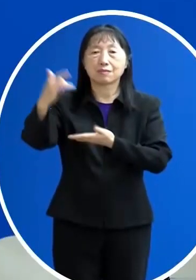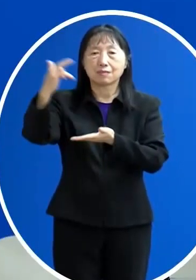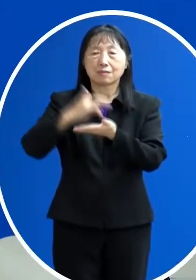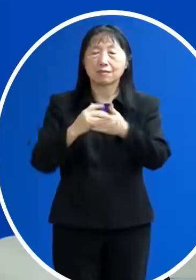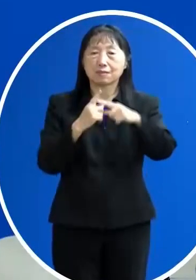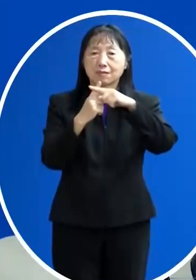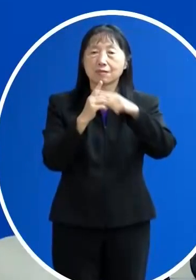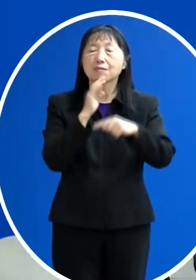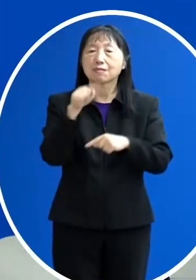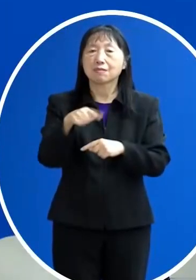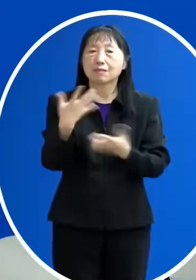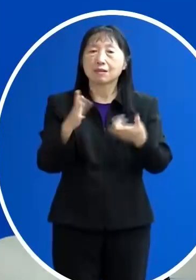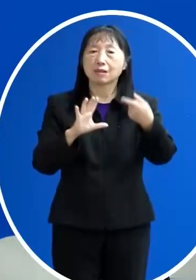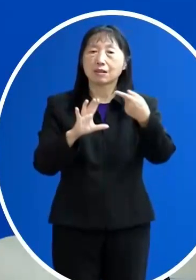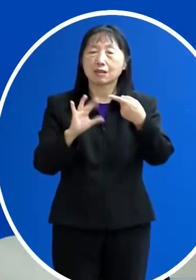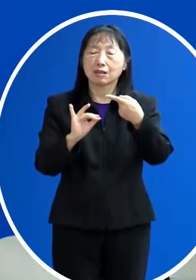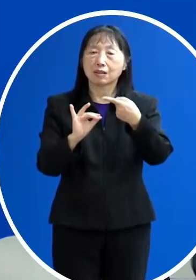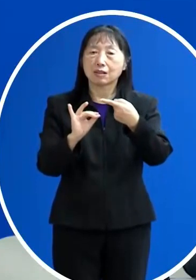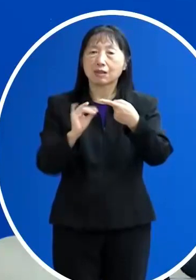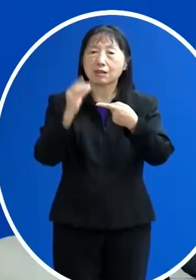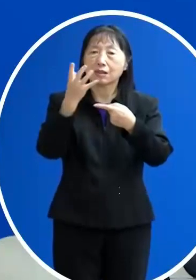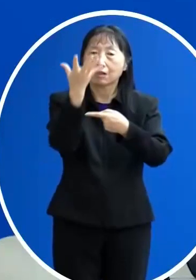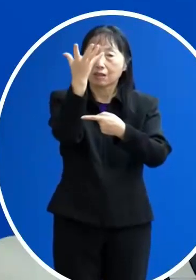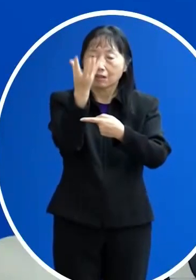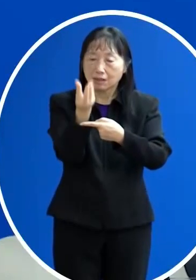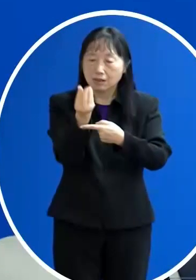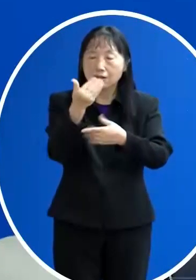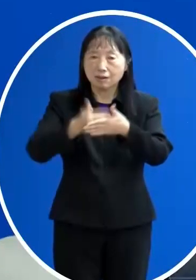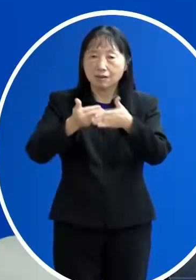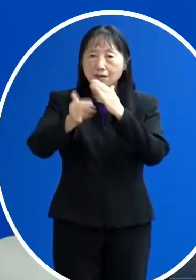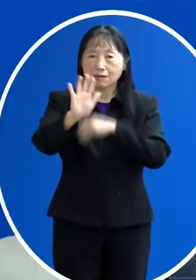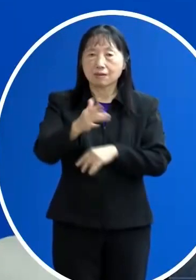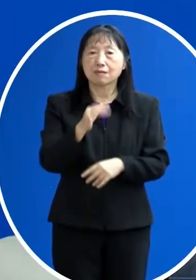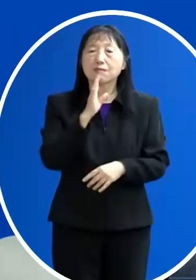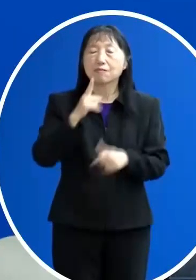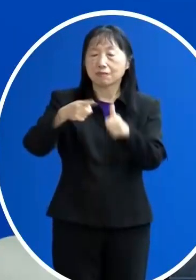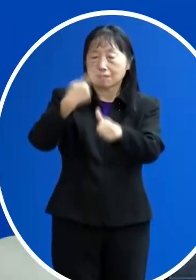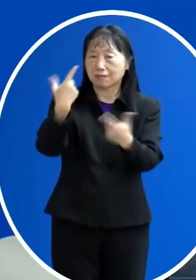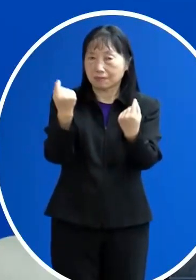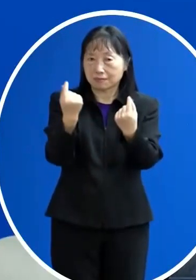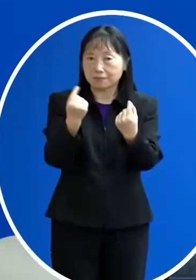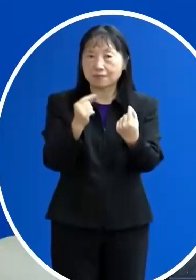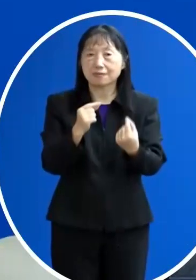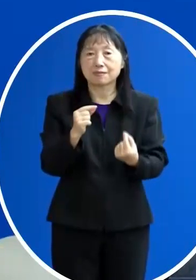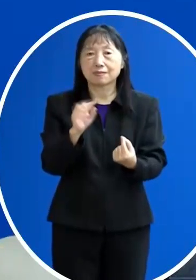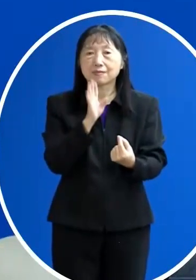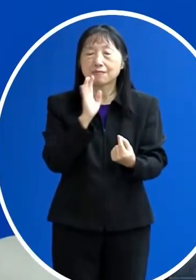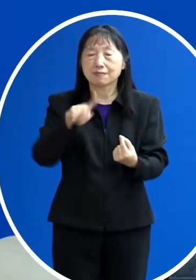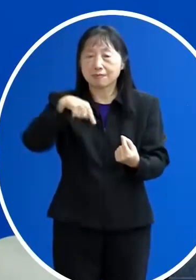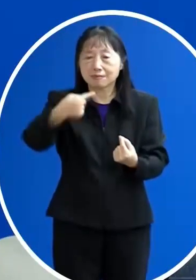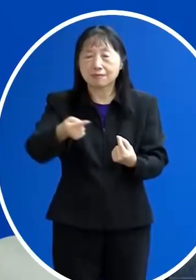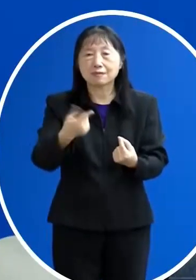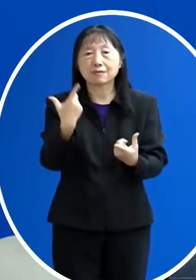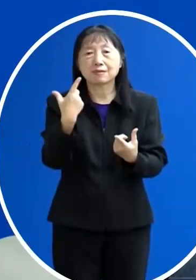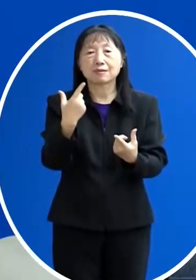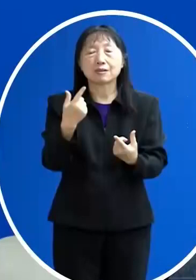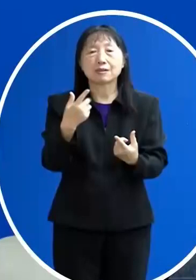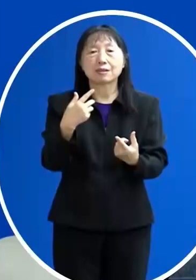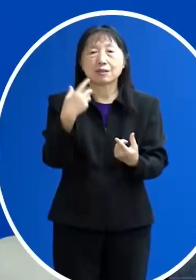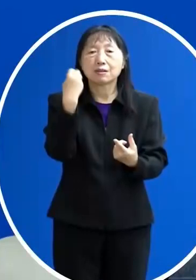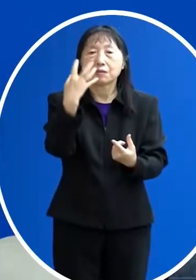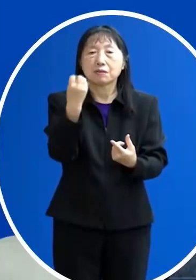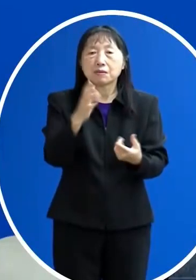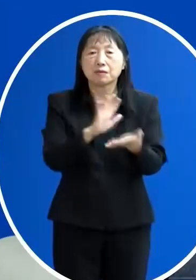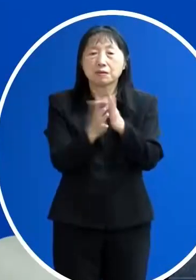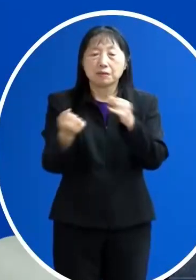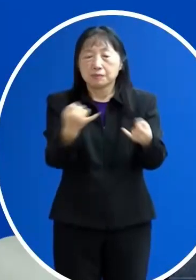它的这个占比有逐渐在减少的一个趋势哈，虽然还是排名第一名。哦，不过后面就是有好几个不同的新